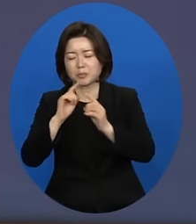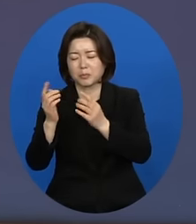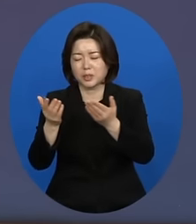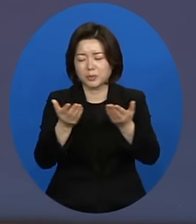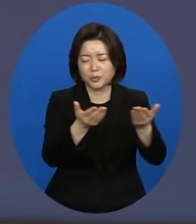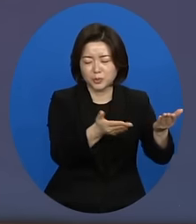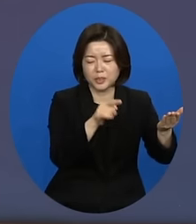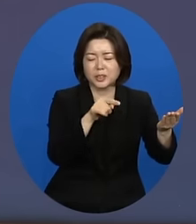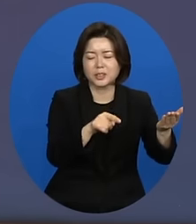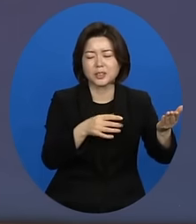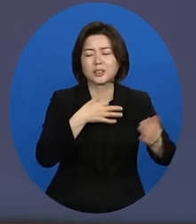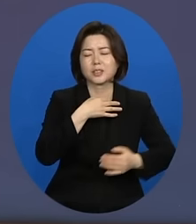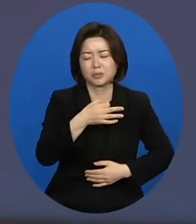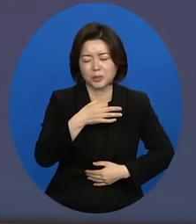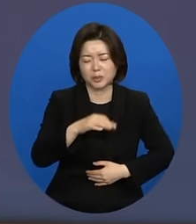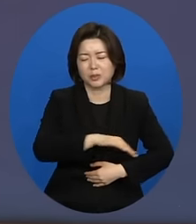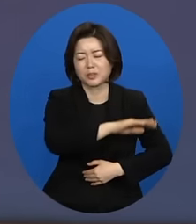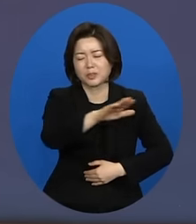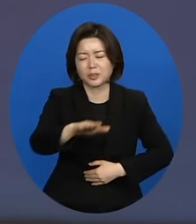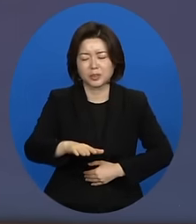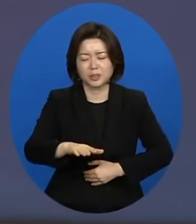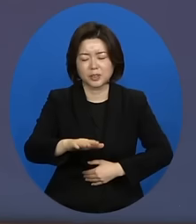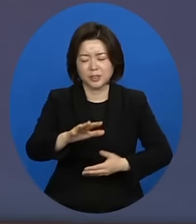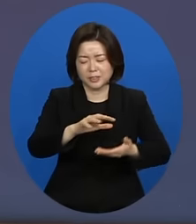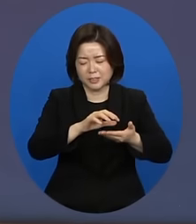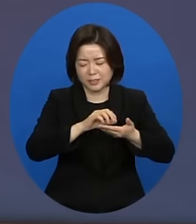음성을 저들이 듣게 하시고